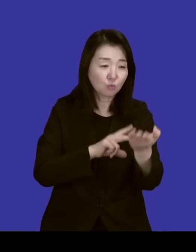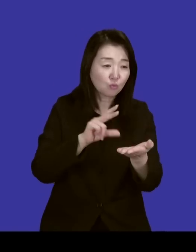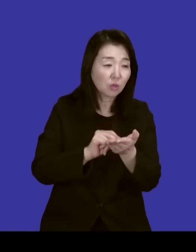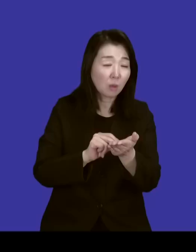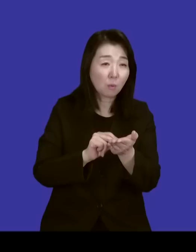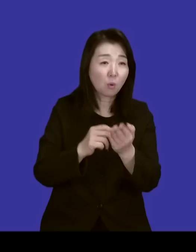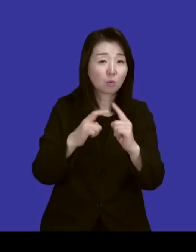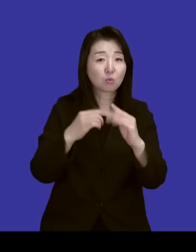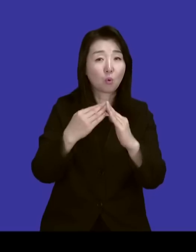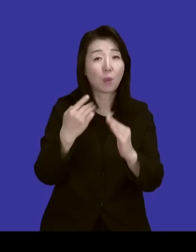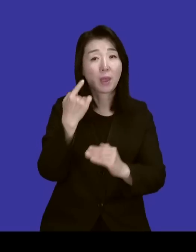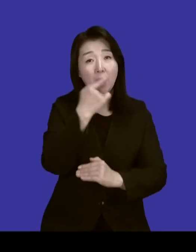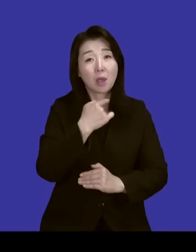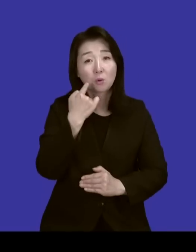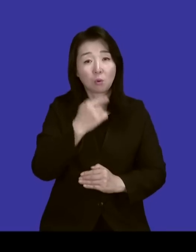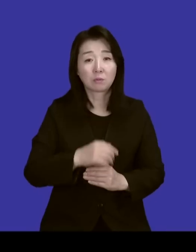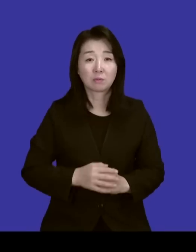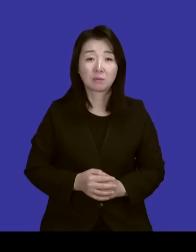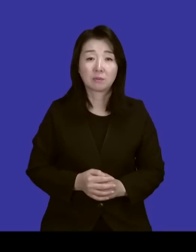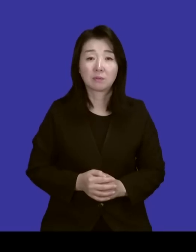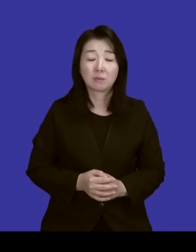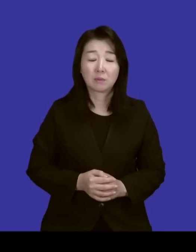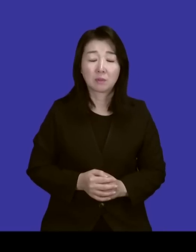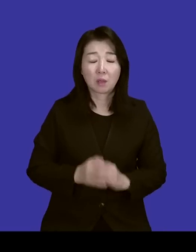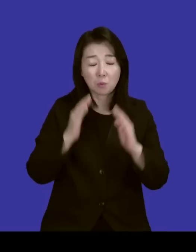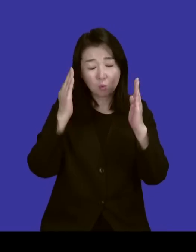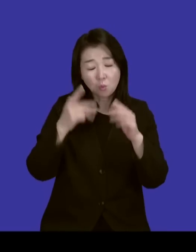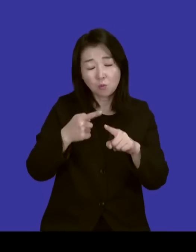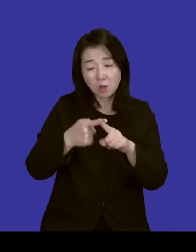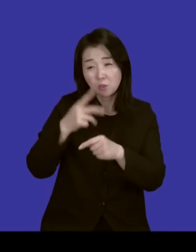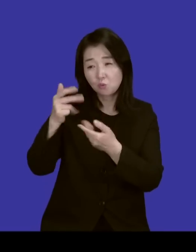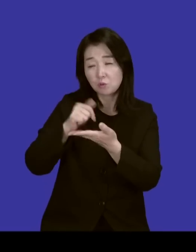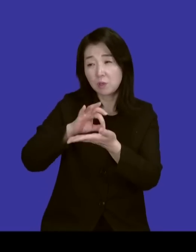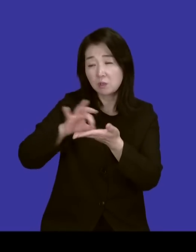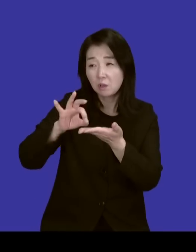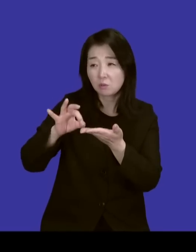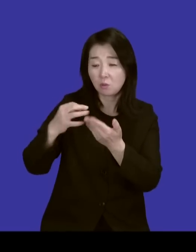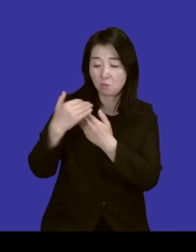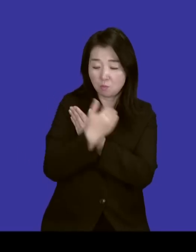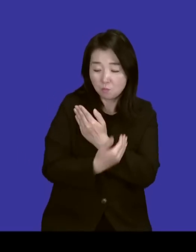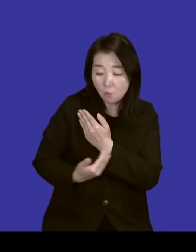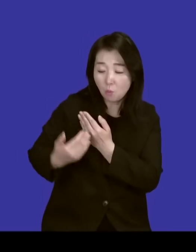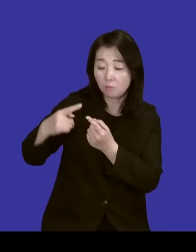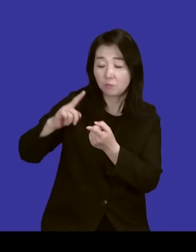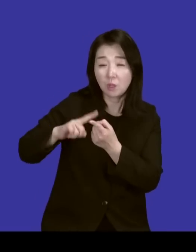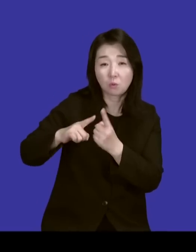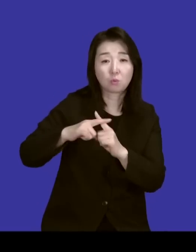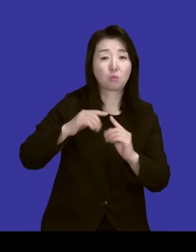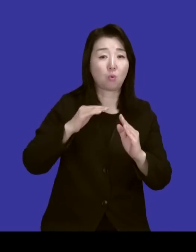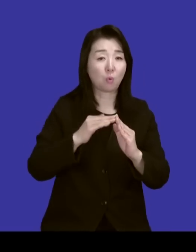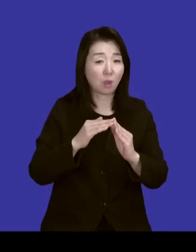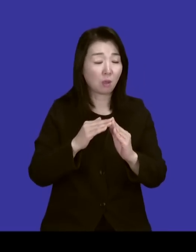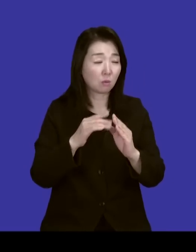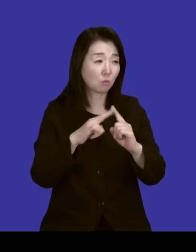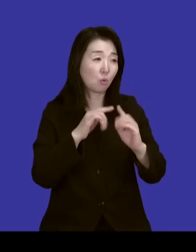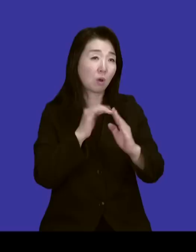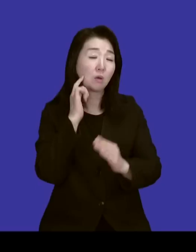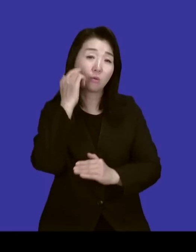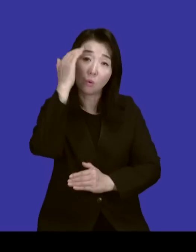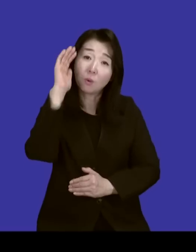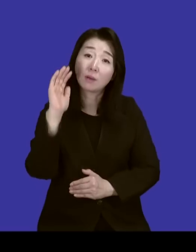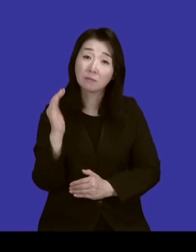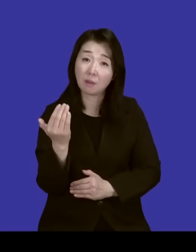공부하다가 예. 주님이 쓰시는 그리스도의 몸으로서의 교회, 그 교회가 얼마나 영광스러운가. 저는